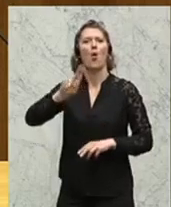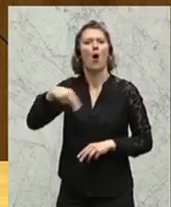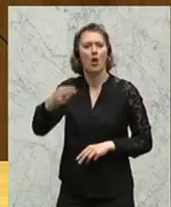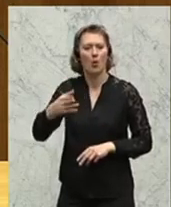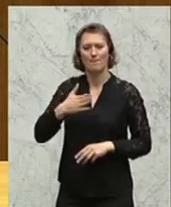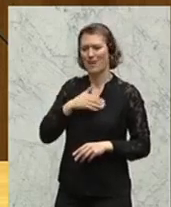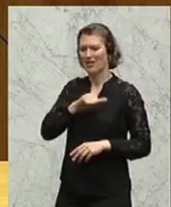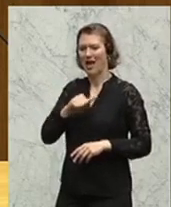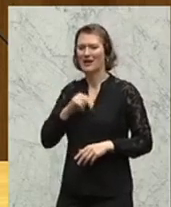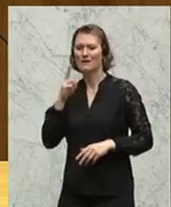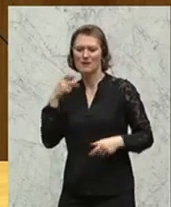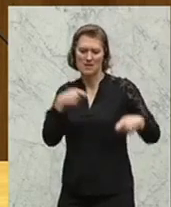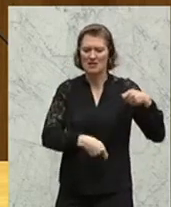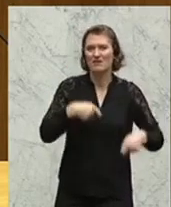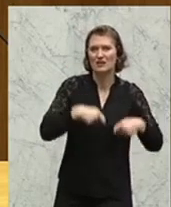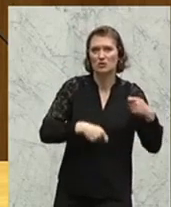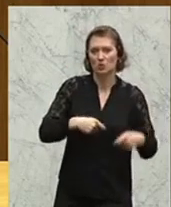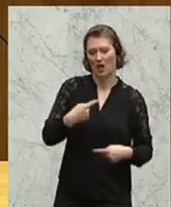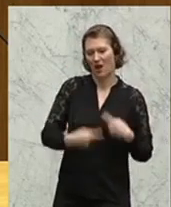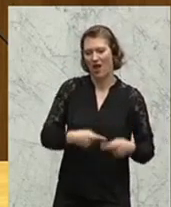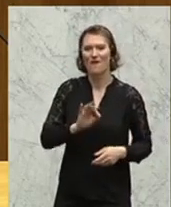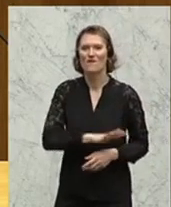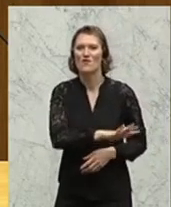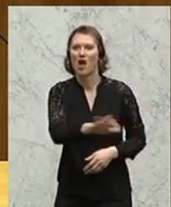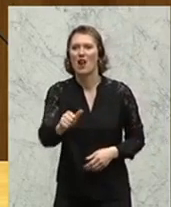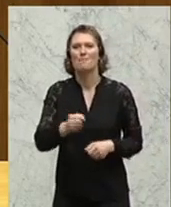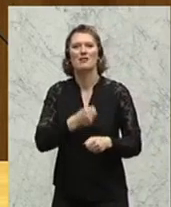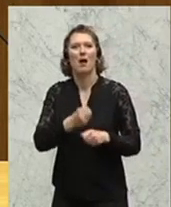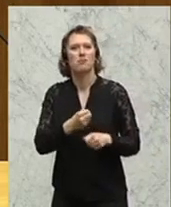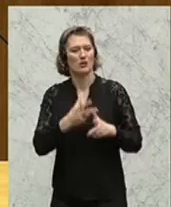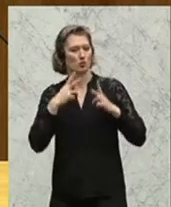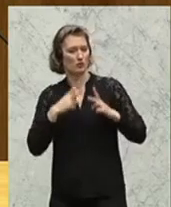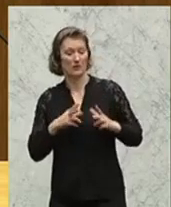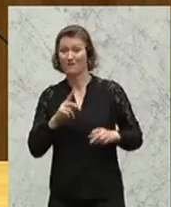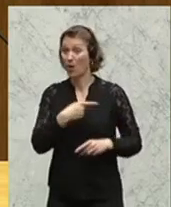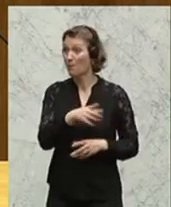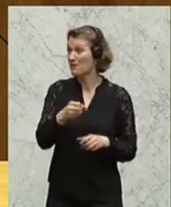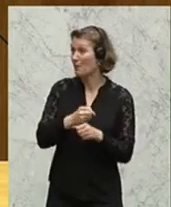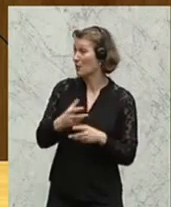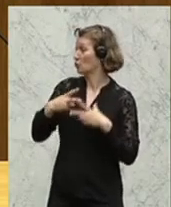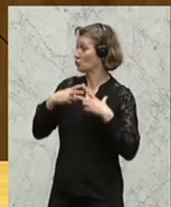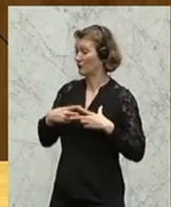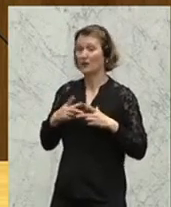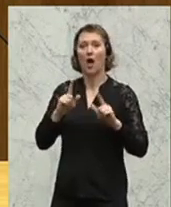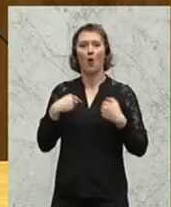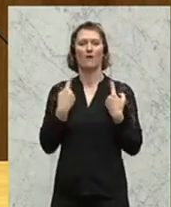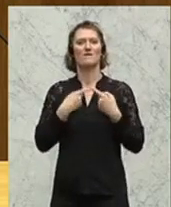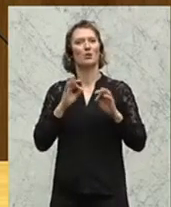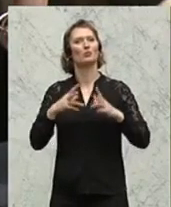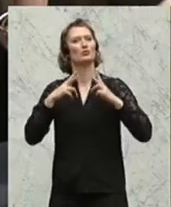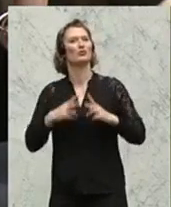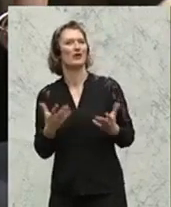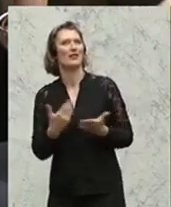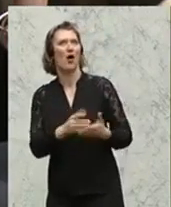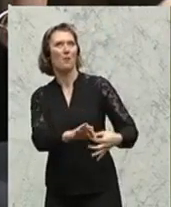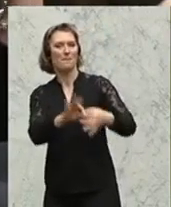eigene Unternehmen investiert hat und geschaut hat, dass es auch den Mitarbeitern gut geht, weil wenn es den Mitarbeitern gut gegangen ist, dann ist es auch uns gut gegangen. In